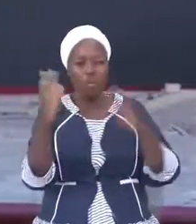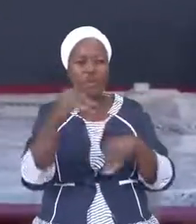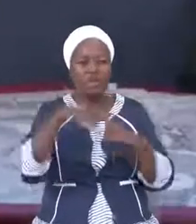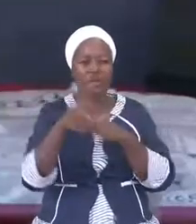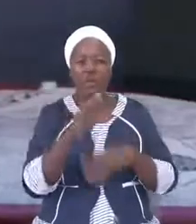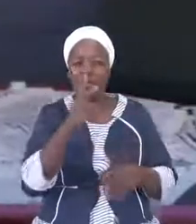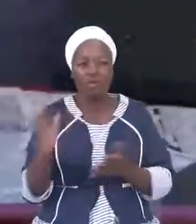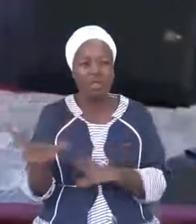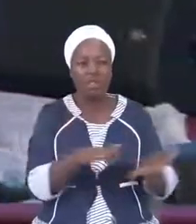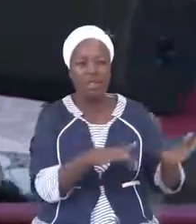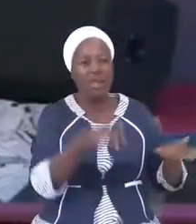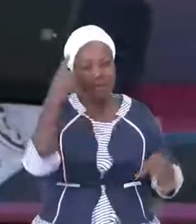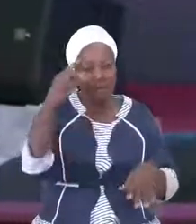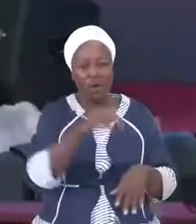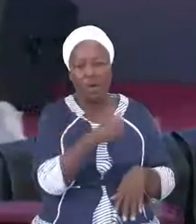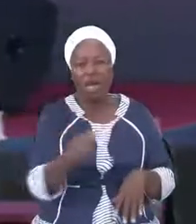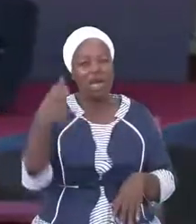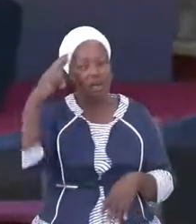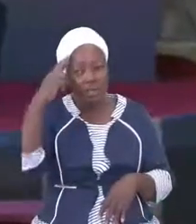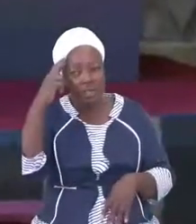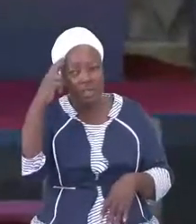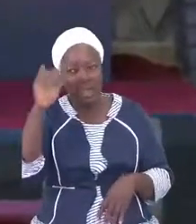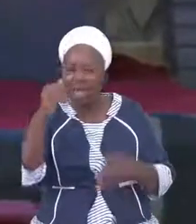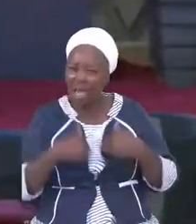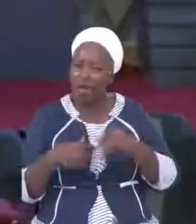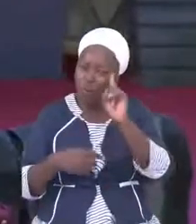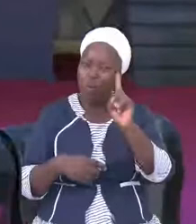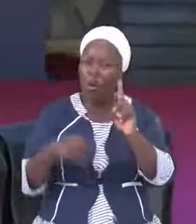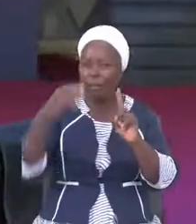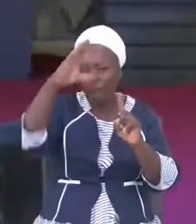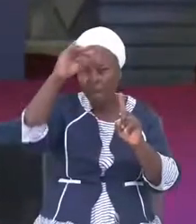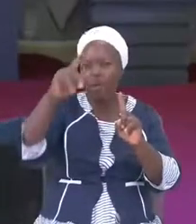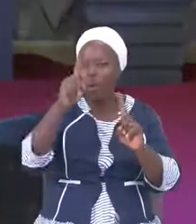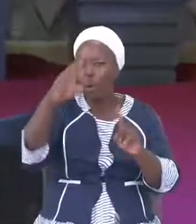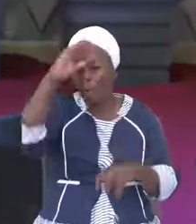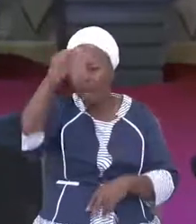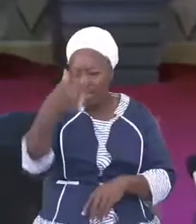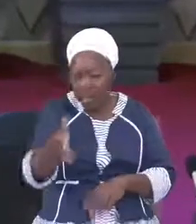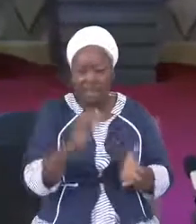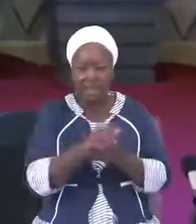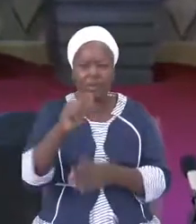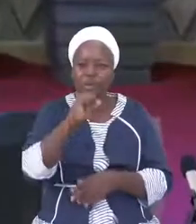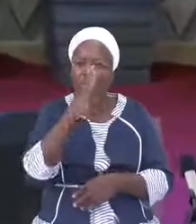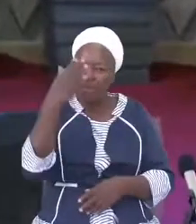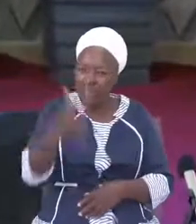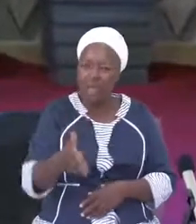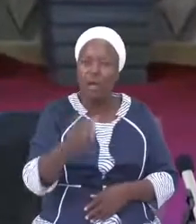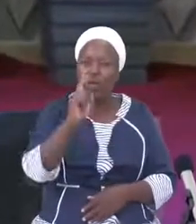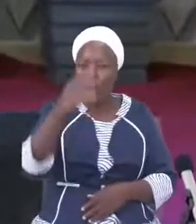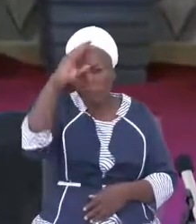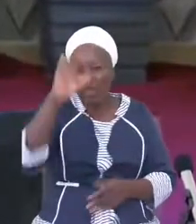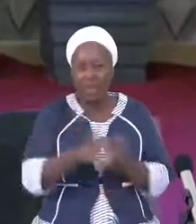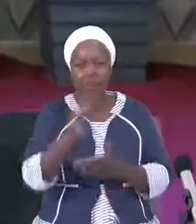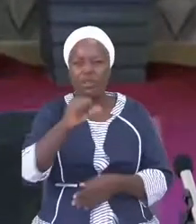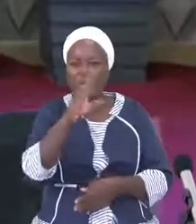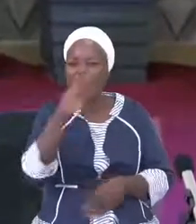mer un vent tempétueux. Il a un homme là-bas qui ne devait pas être là, un